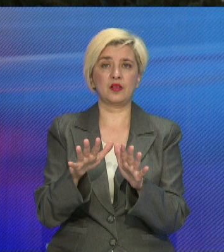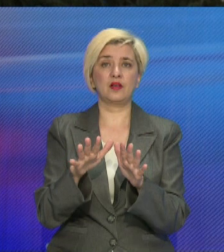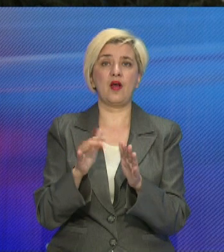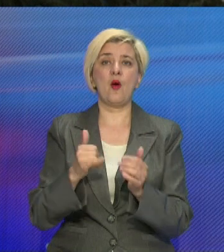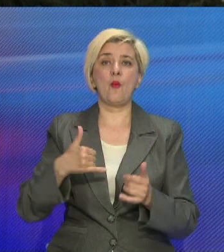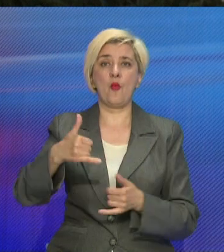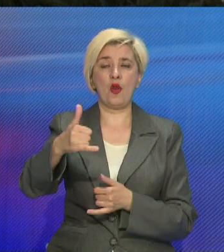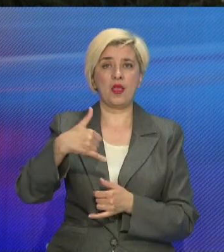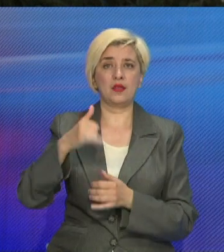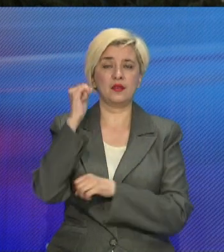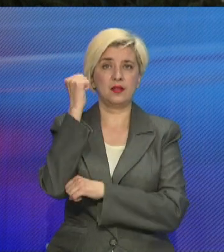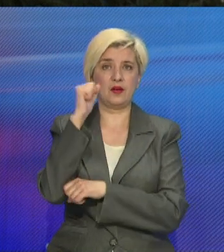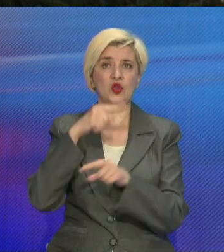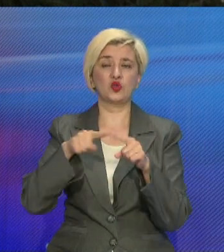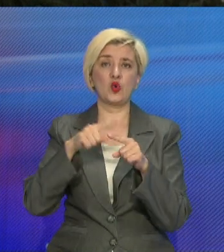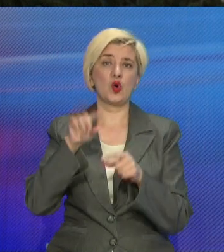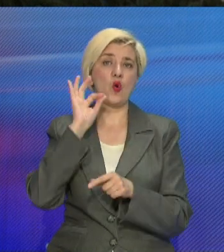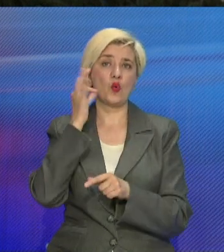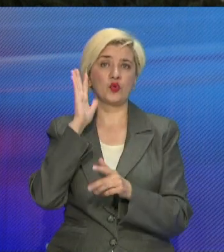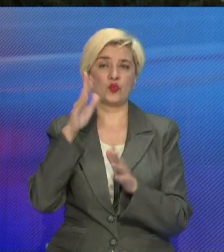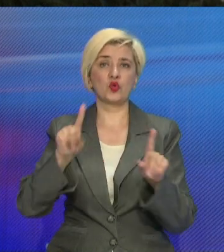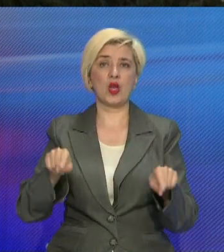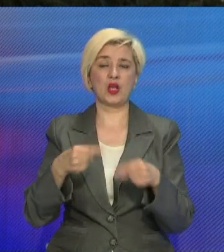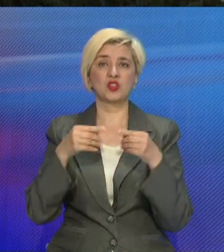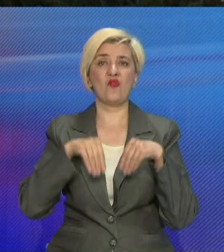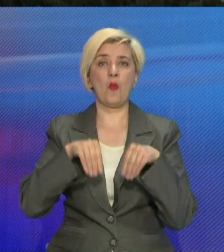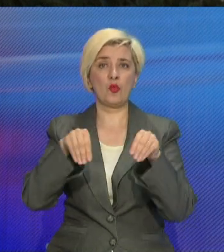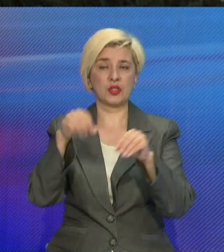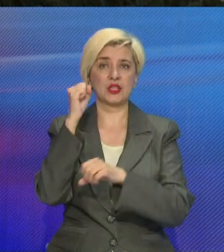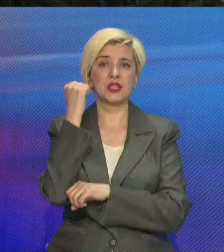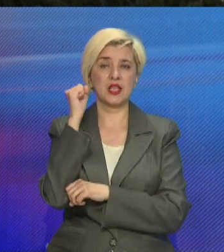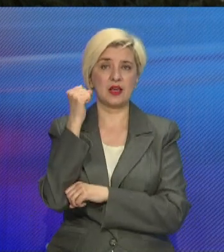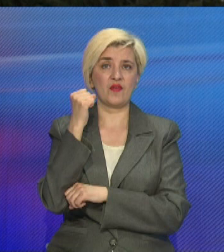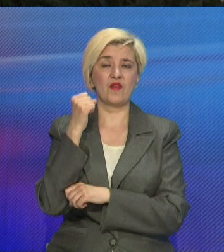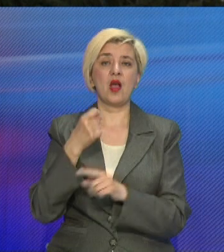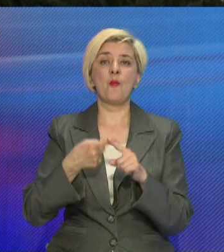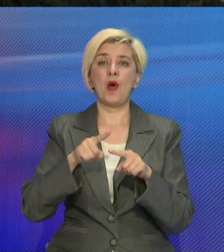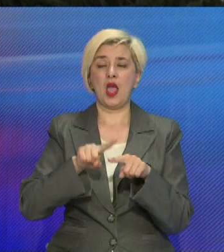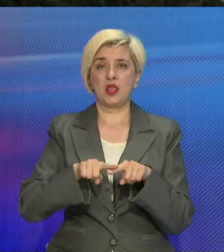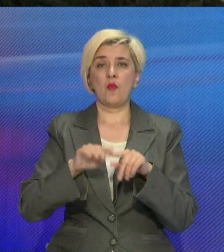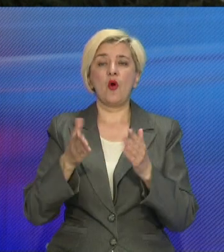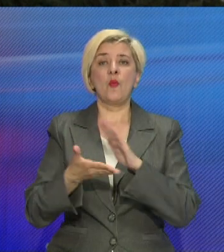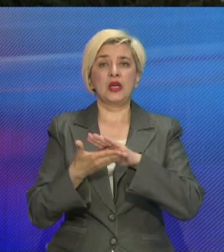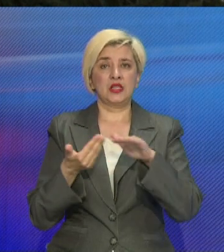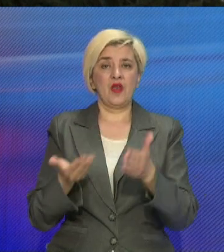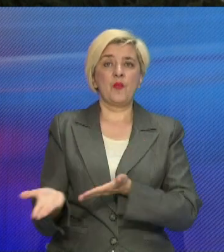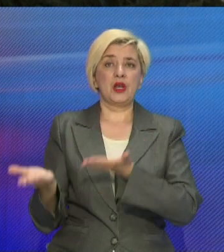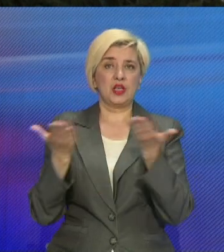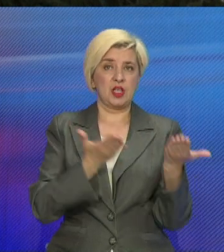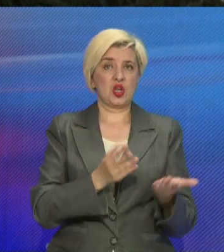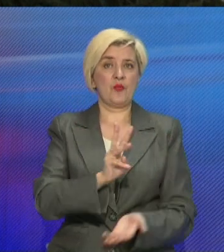Вскоре будут осенью опять организованы посадки деревьев. Поэтому призываем, приглашаем всех желающих не